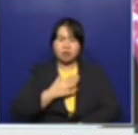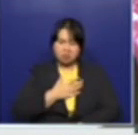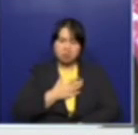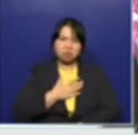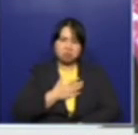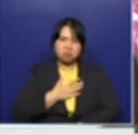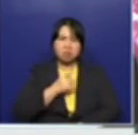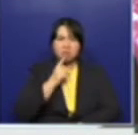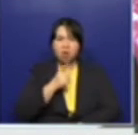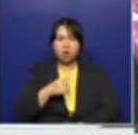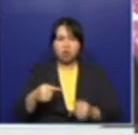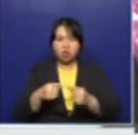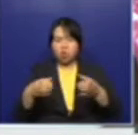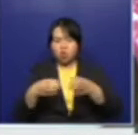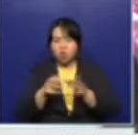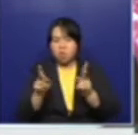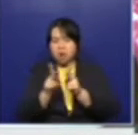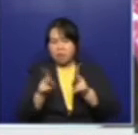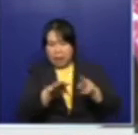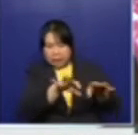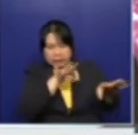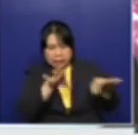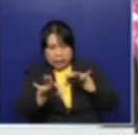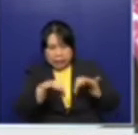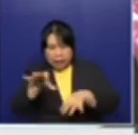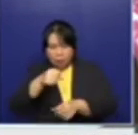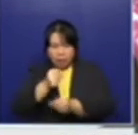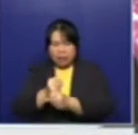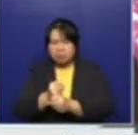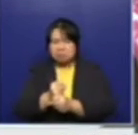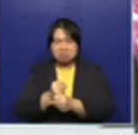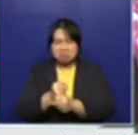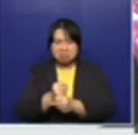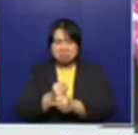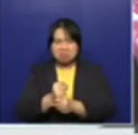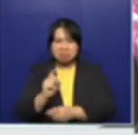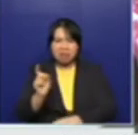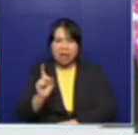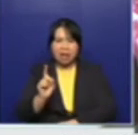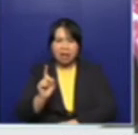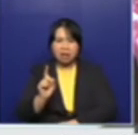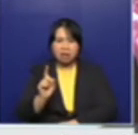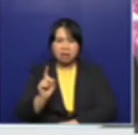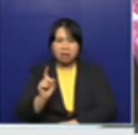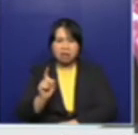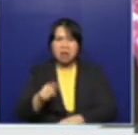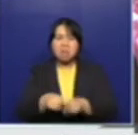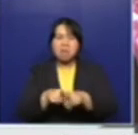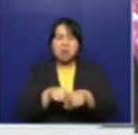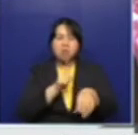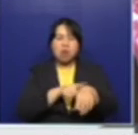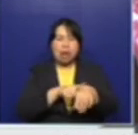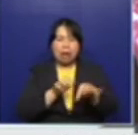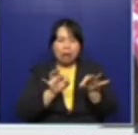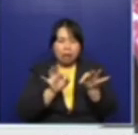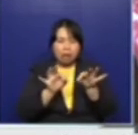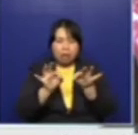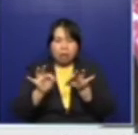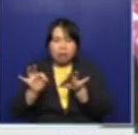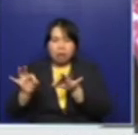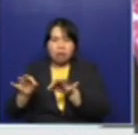นด้วยหรอกการตั้งกรรมธิการแล้วดึงเข้ามาระบบอย่างมากก็เป็นการทวงเวลาซึ่งทำไม่ได้ห